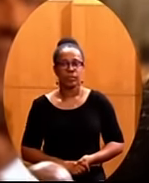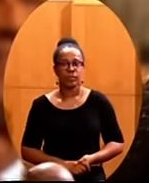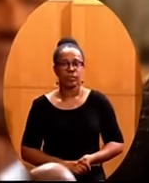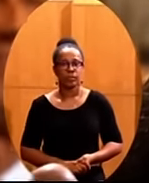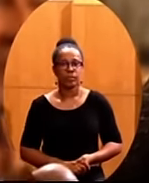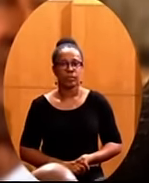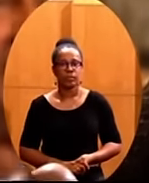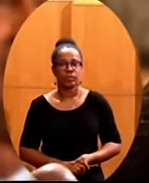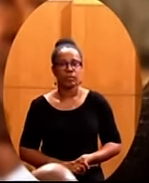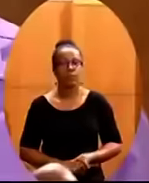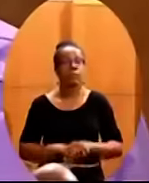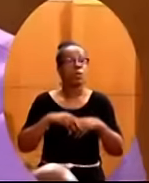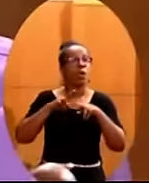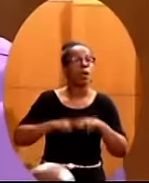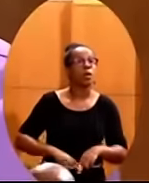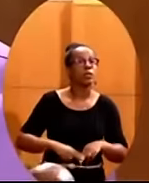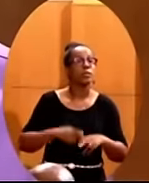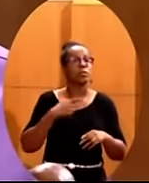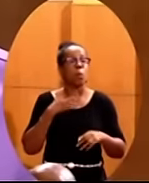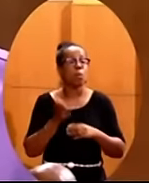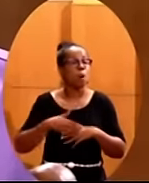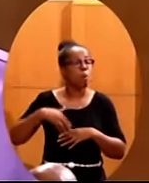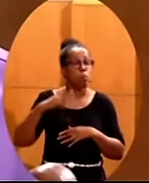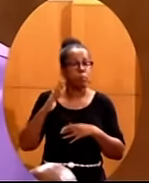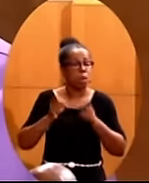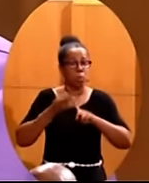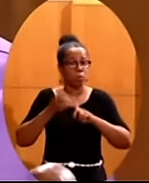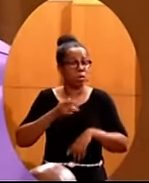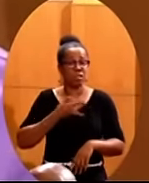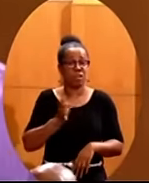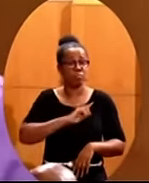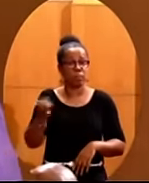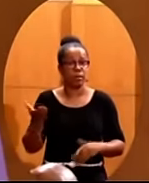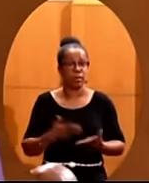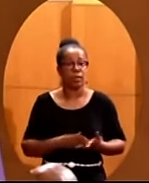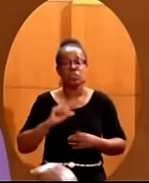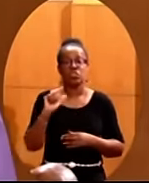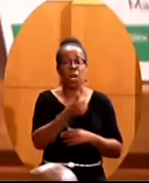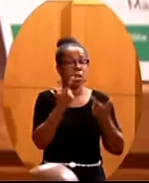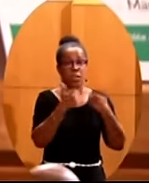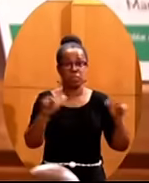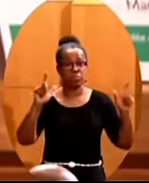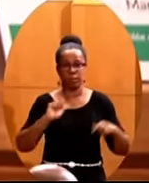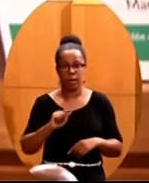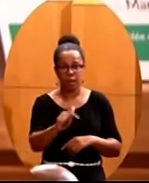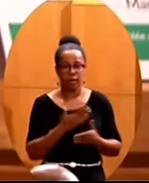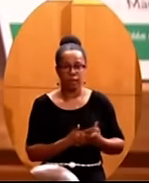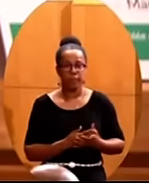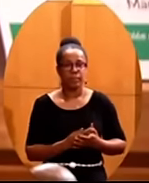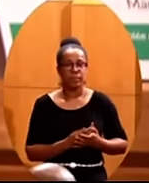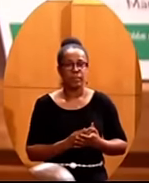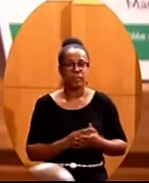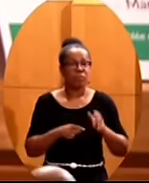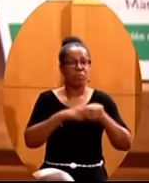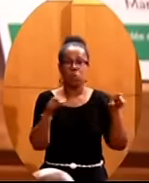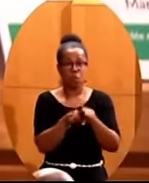tout le reste mune pas ça m'intéresse pas chacun est libre or enceinte de